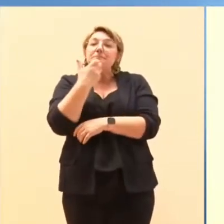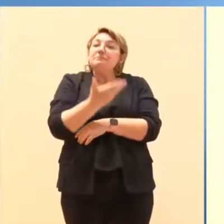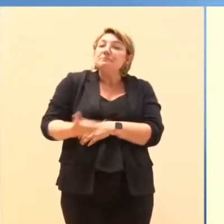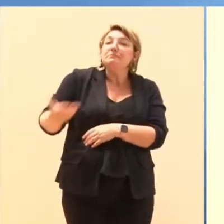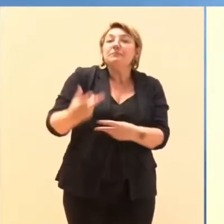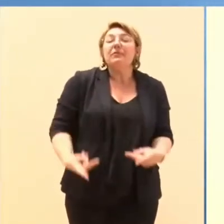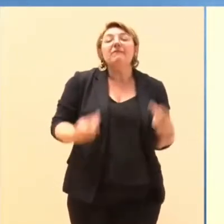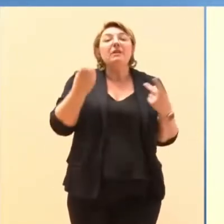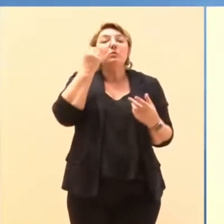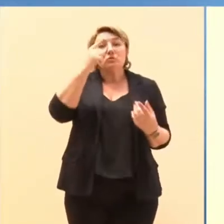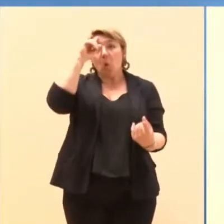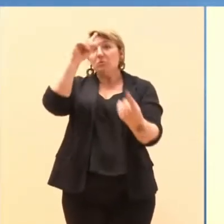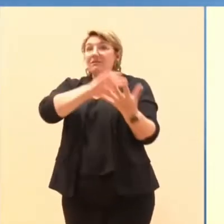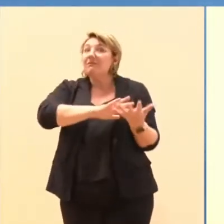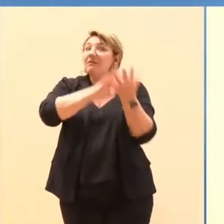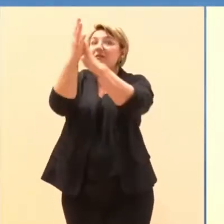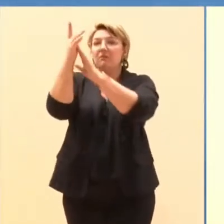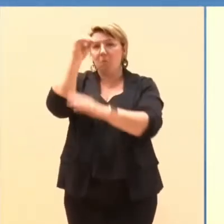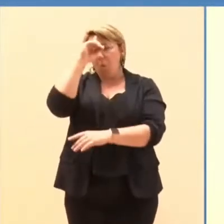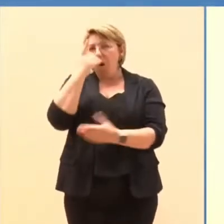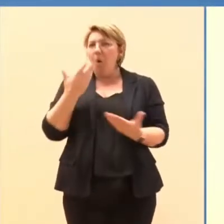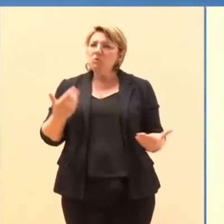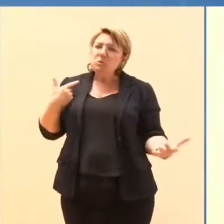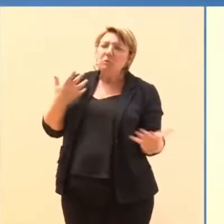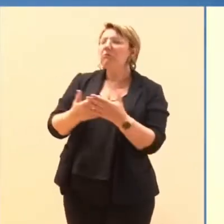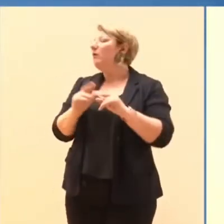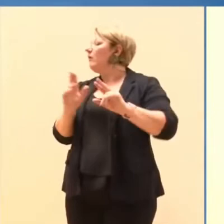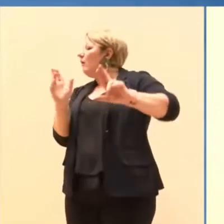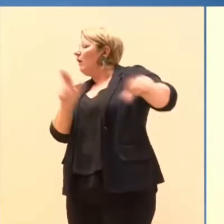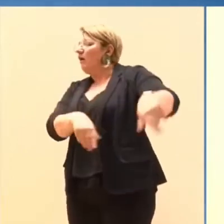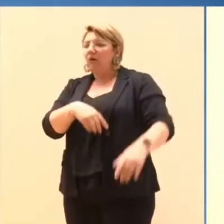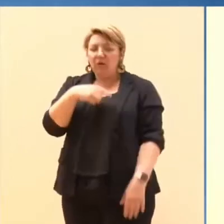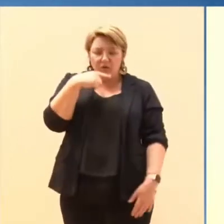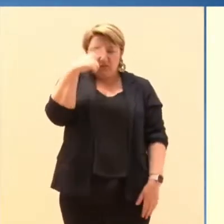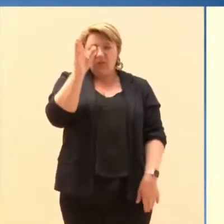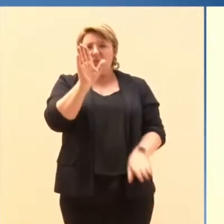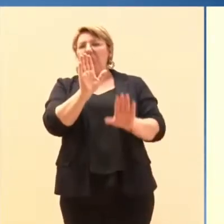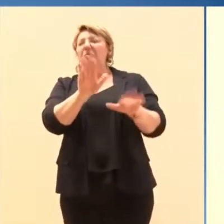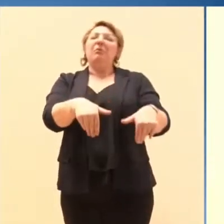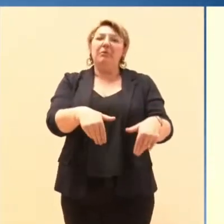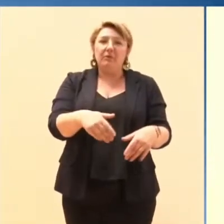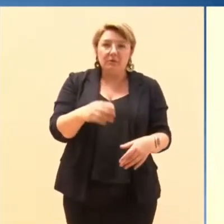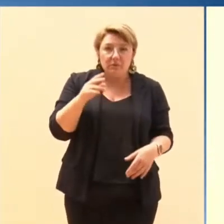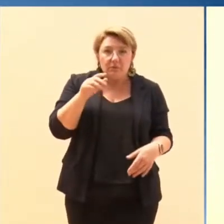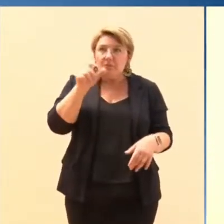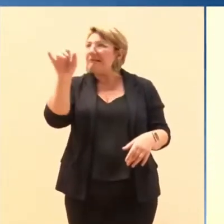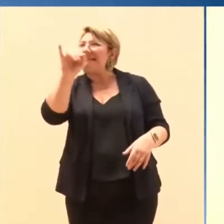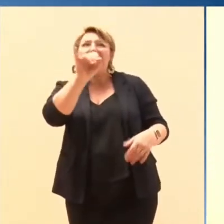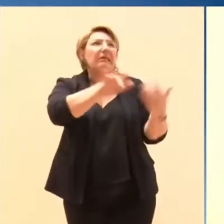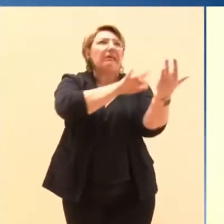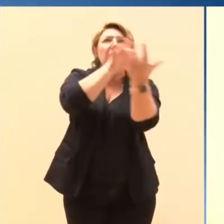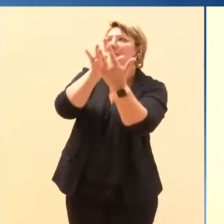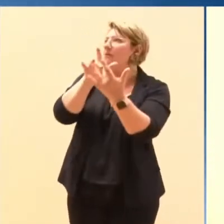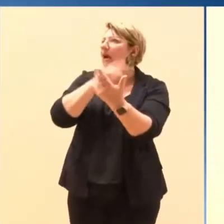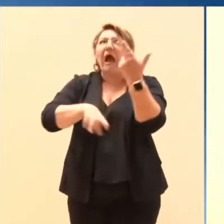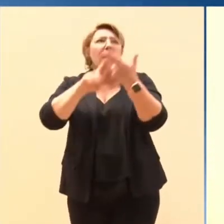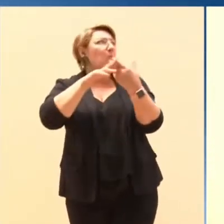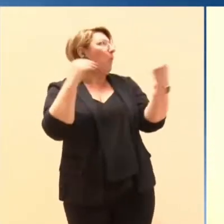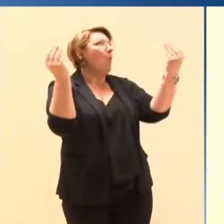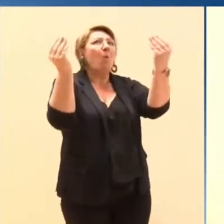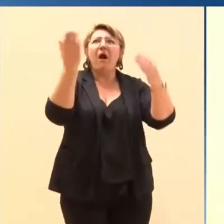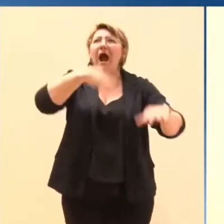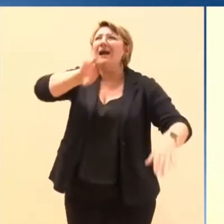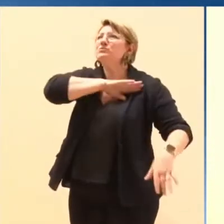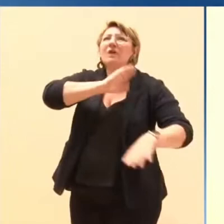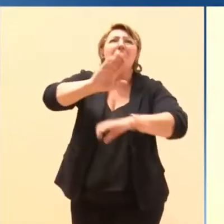aujourd'hui oubliés, abandonnés, voire méprisés, qui ne trouvent plus d'interlocuteurs, plus de réponses, plus de responsables, plus de